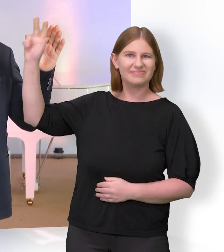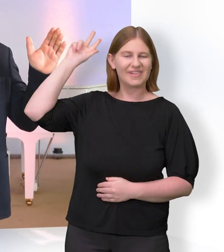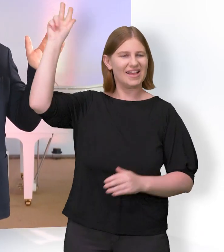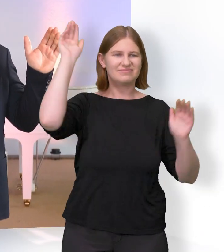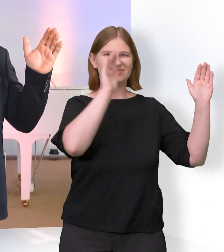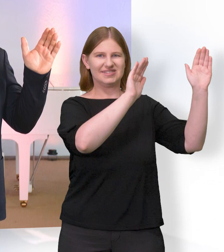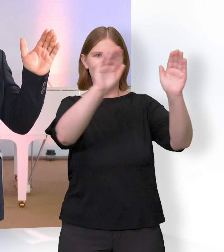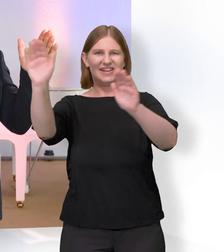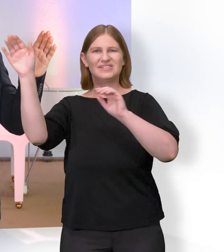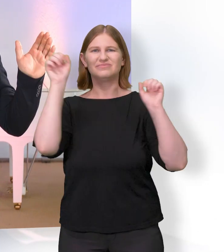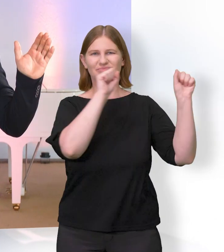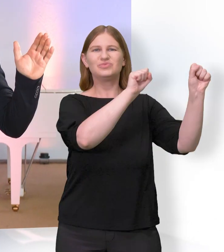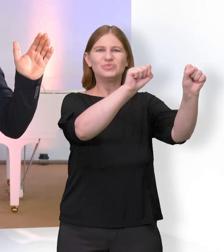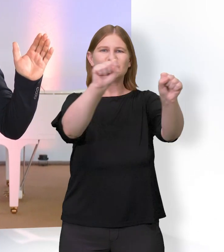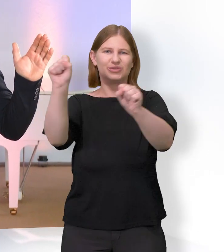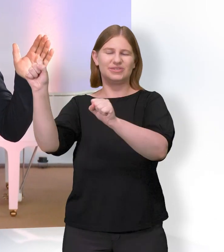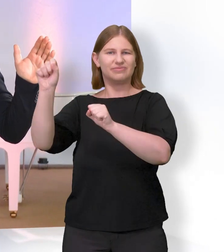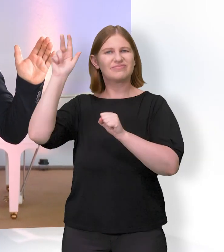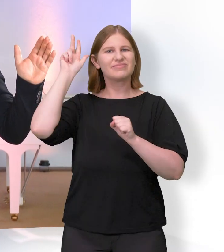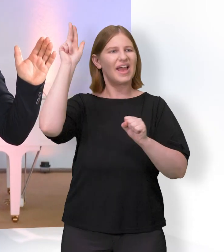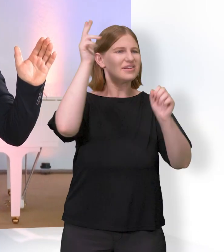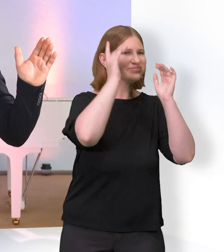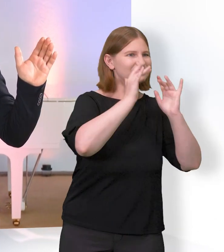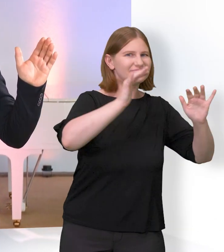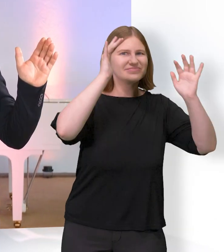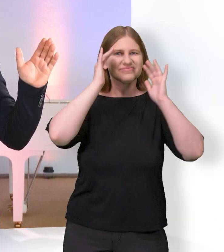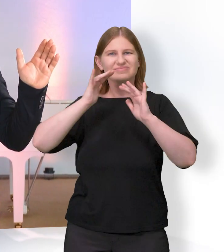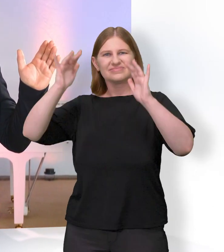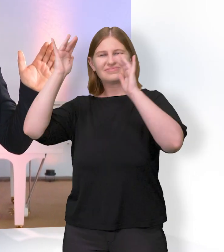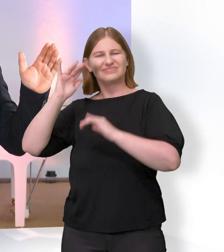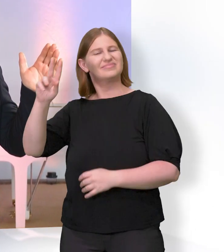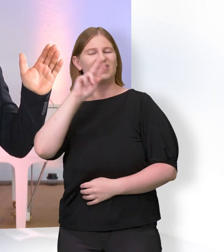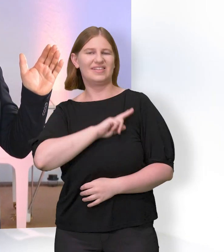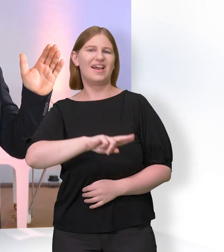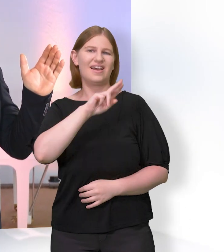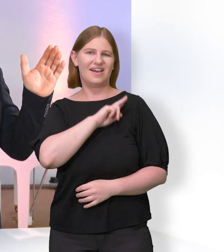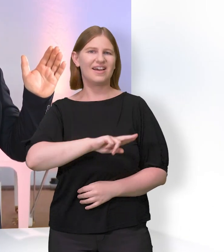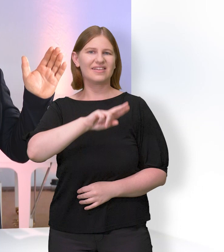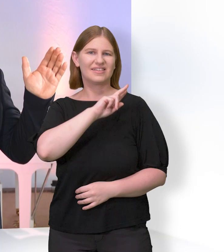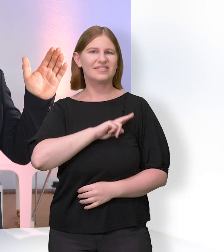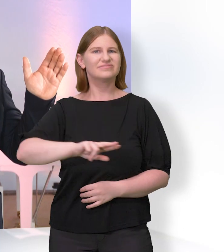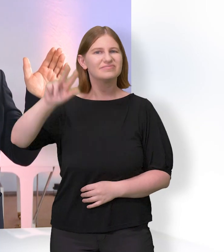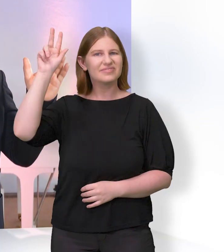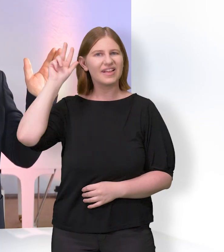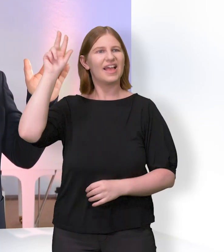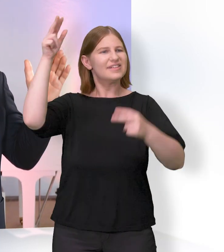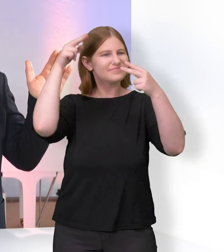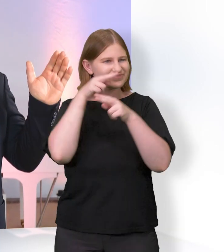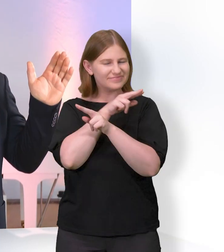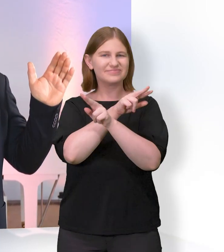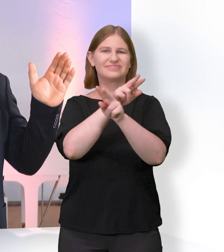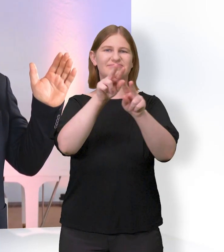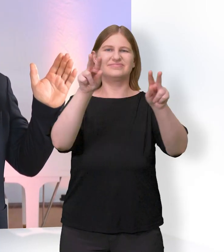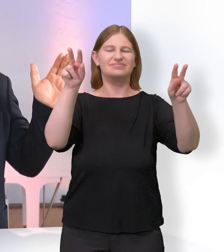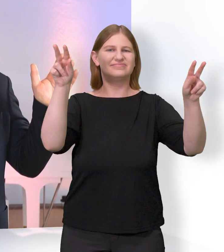Der Herr segne dich und behüte dich. Der Herr lasse sein Angesicht leuchten über dir und sei dir gnädig. Der Herr